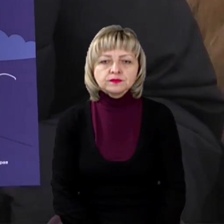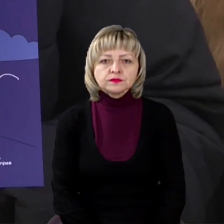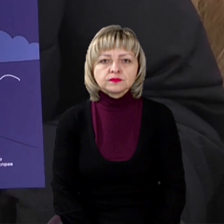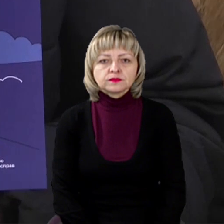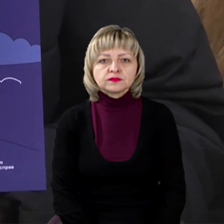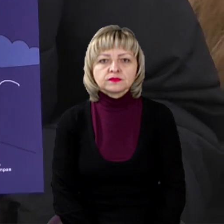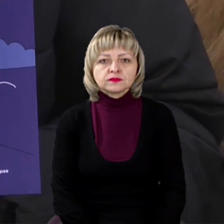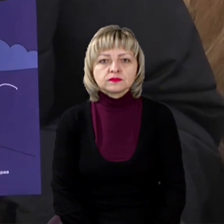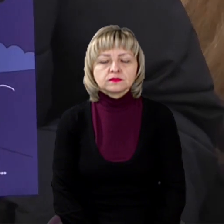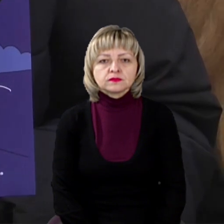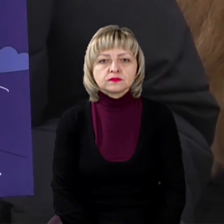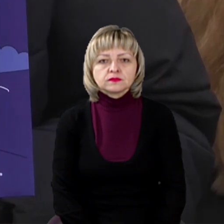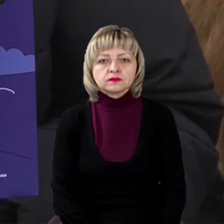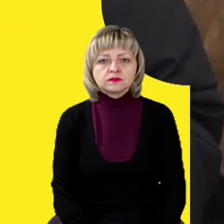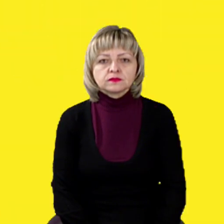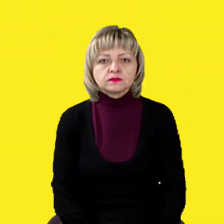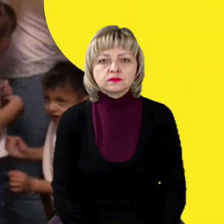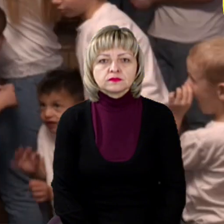Луцьк.